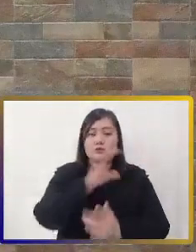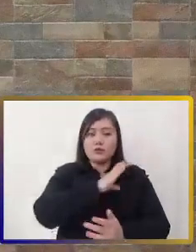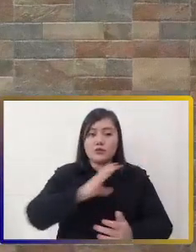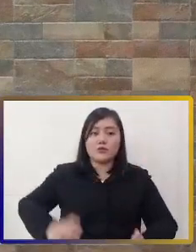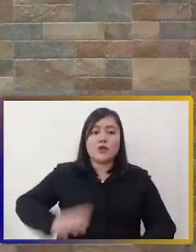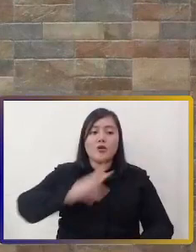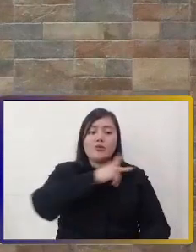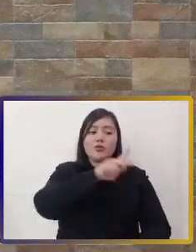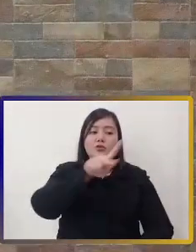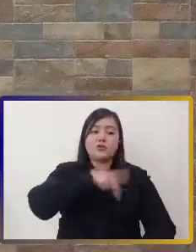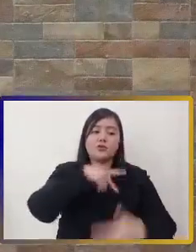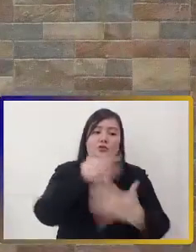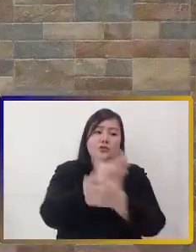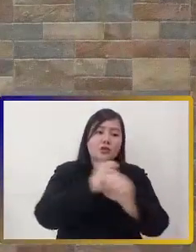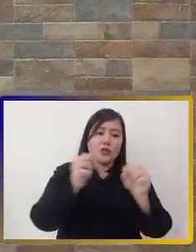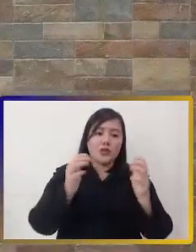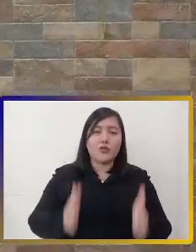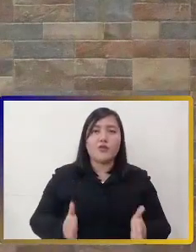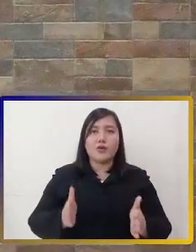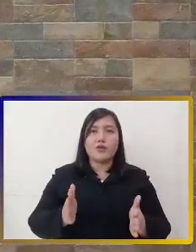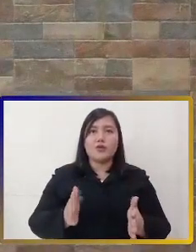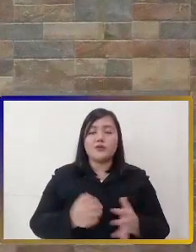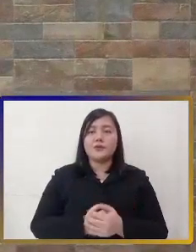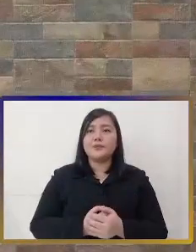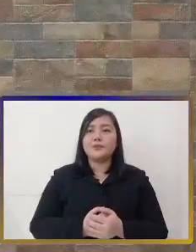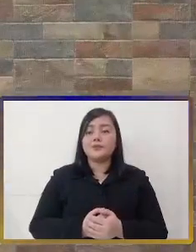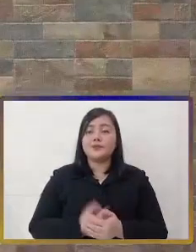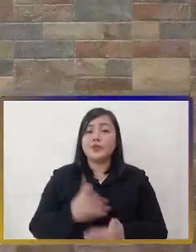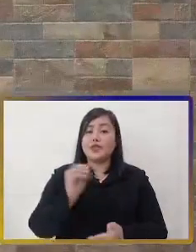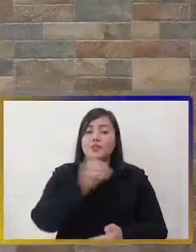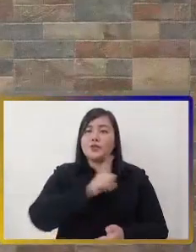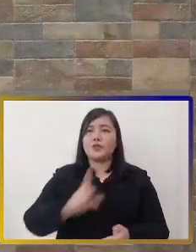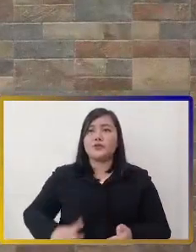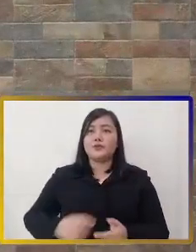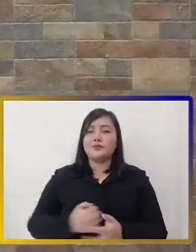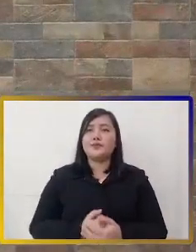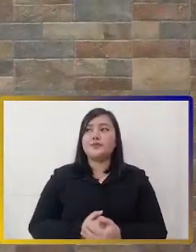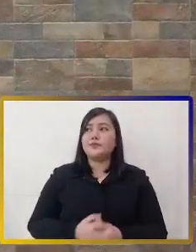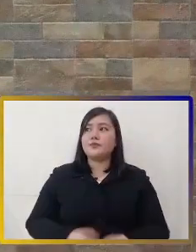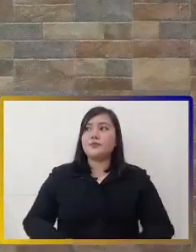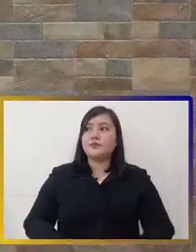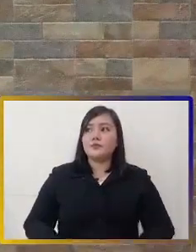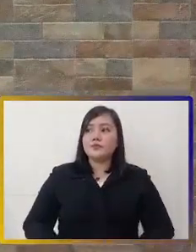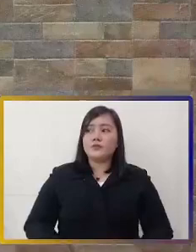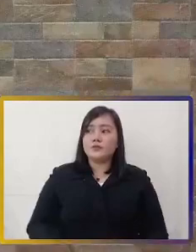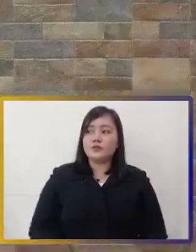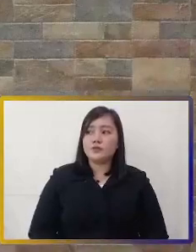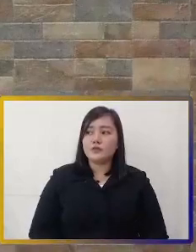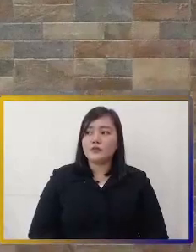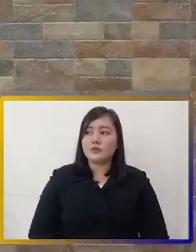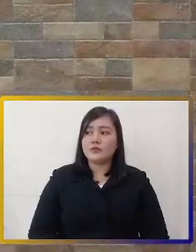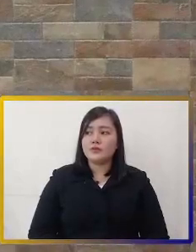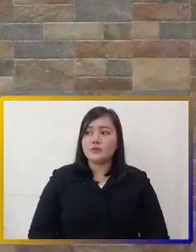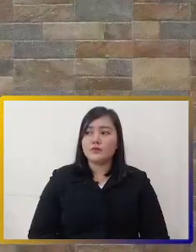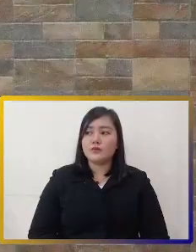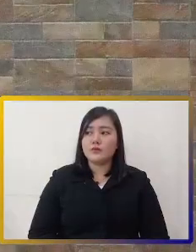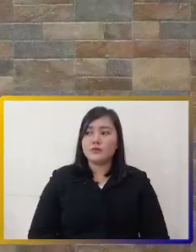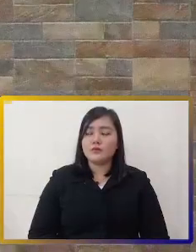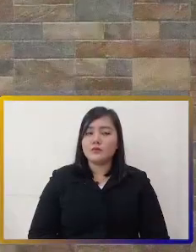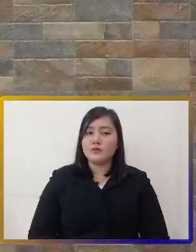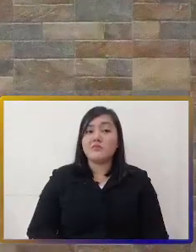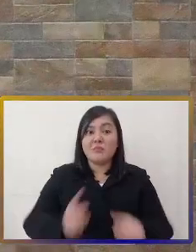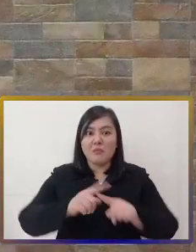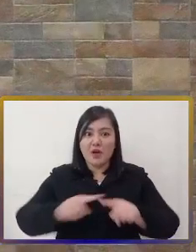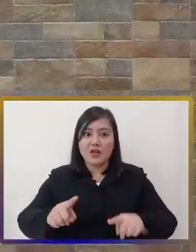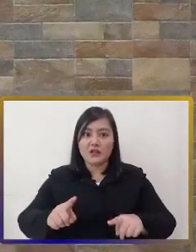lang pinabautismuhan para ano? Para mapakita sa tao, sa mundo, that he is already accepting